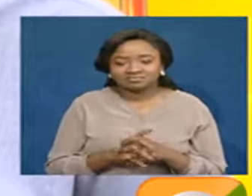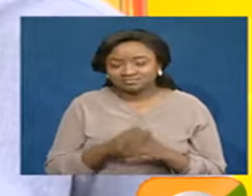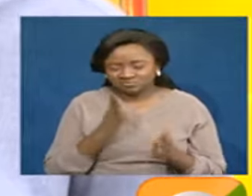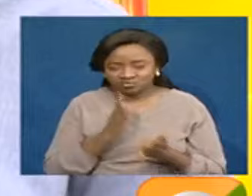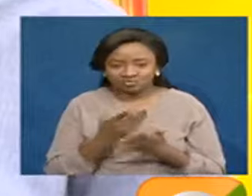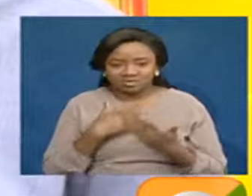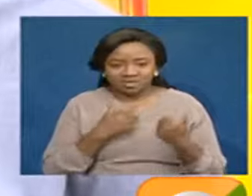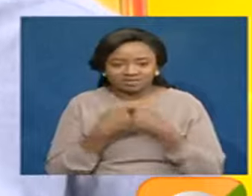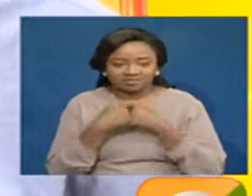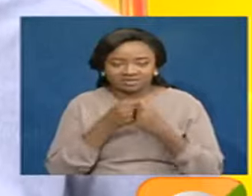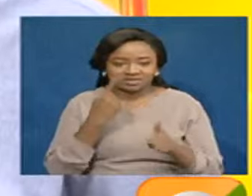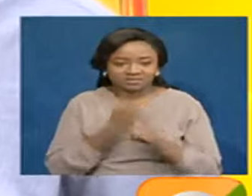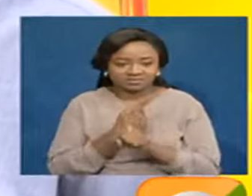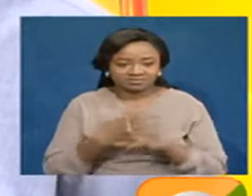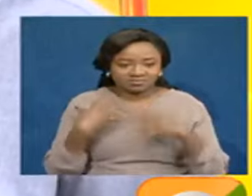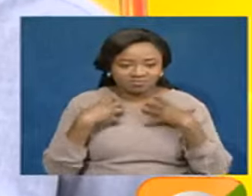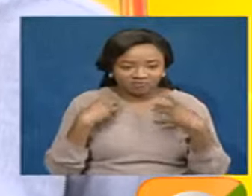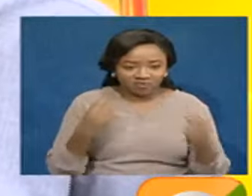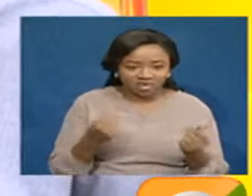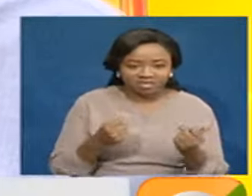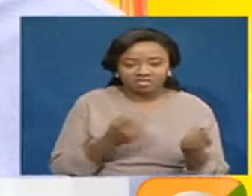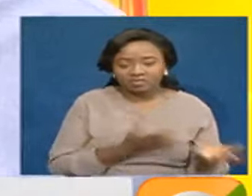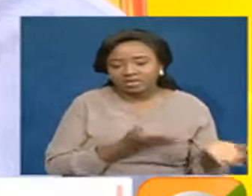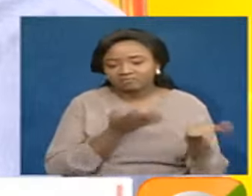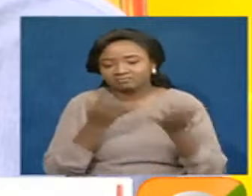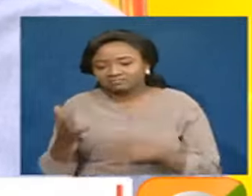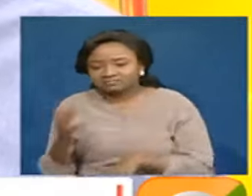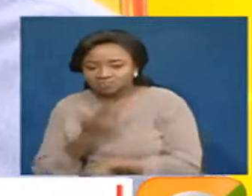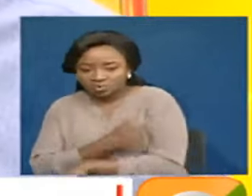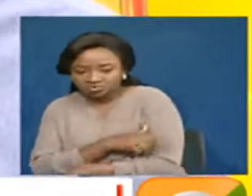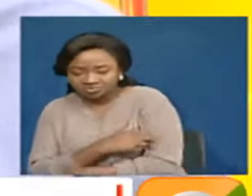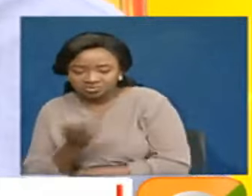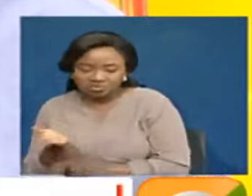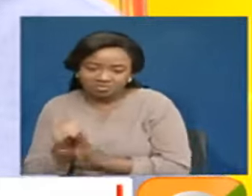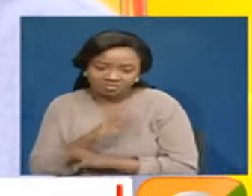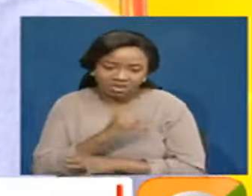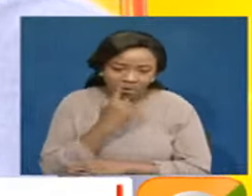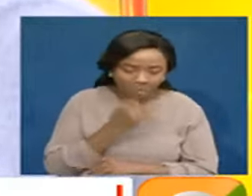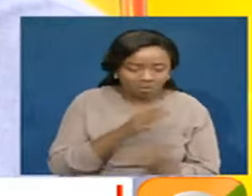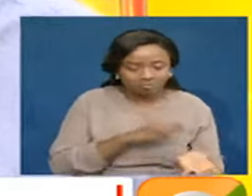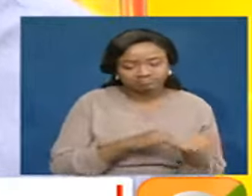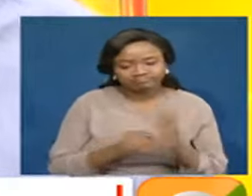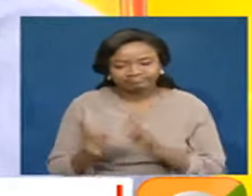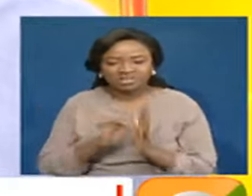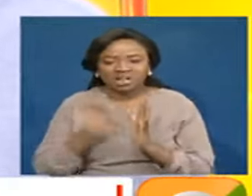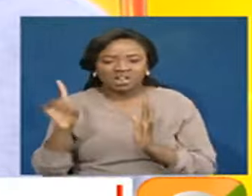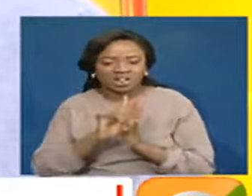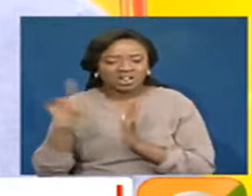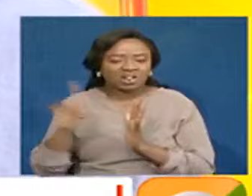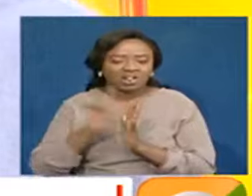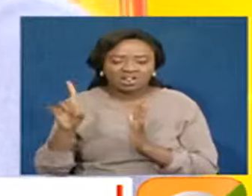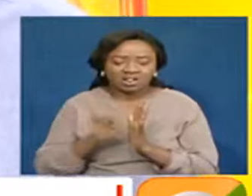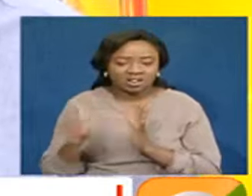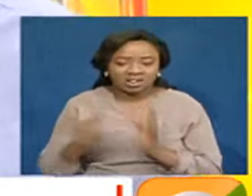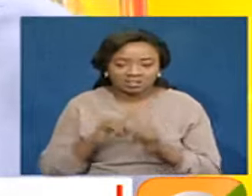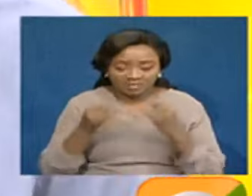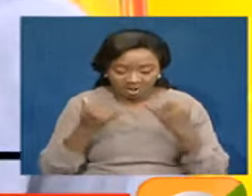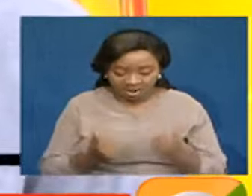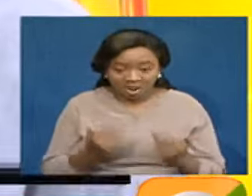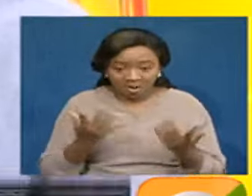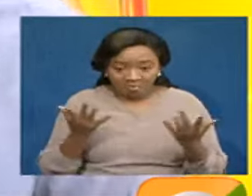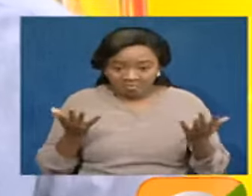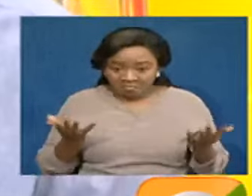pale, tunampeleka anatoka, lakini sasa ameenda. Wakati amefika